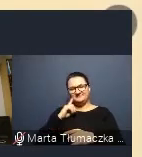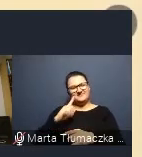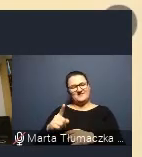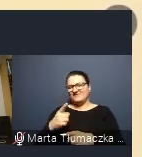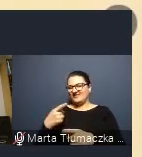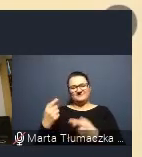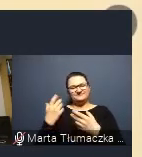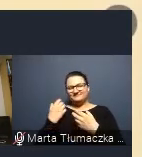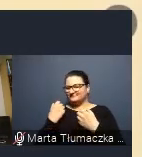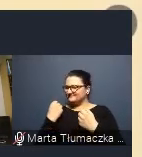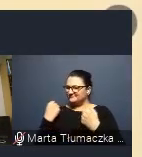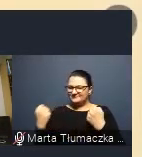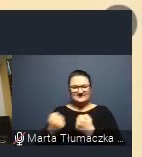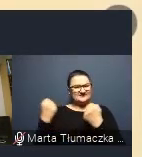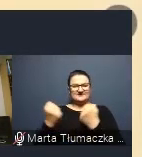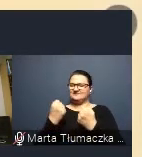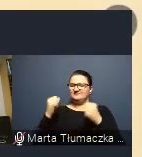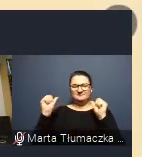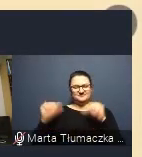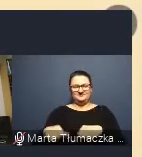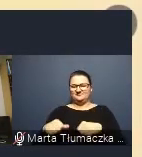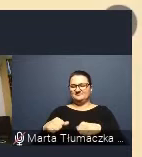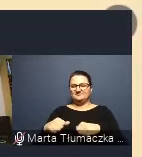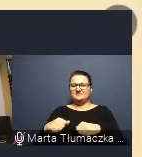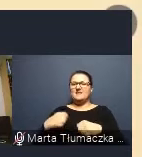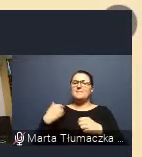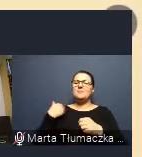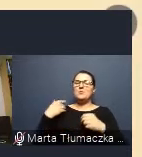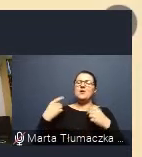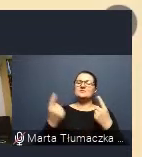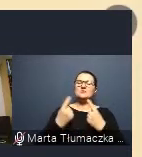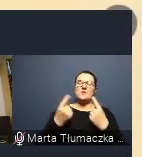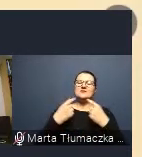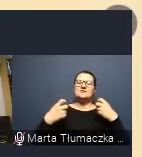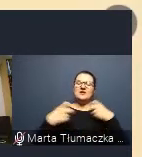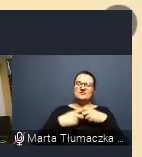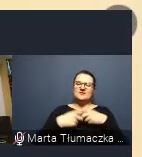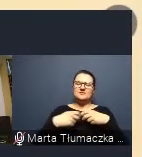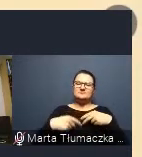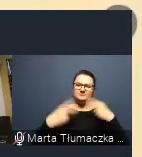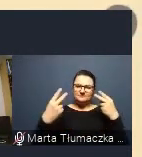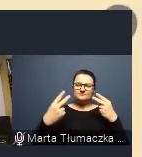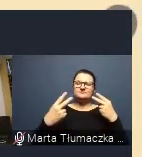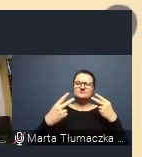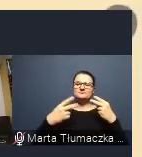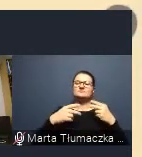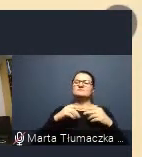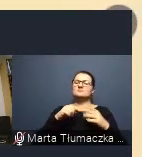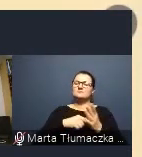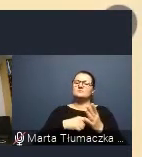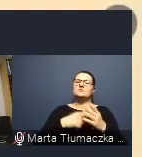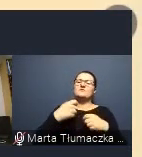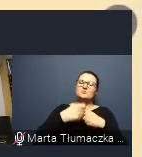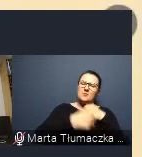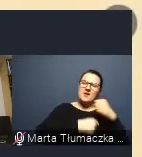nadaje, podczas jednego z połączeń właśnie w ramach sieci współpracy i samodokształcenia,